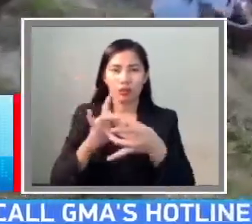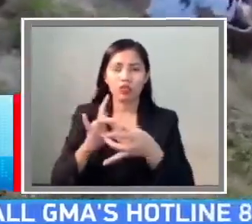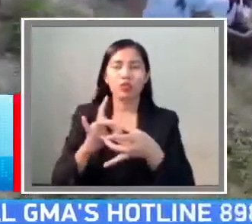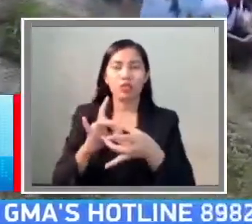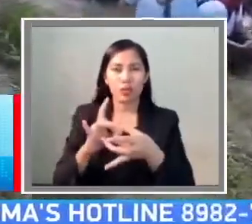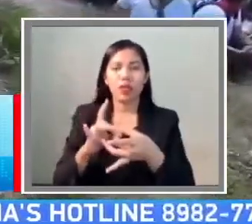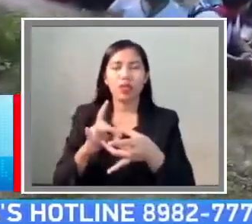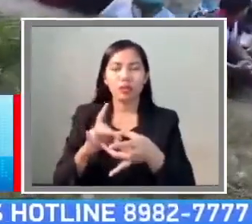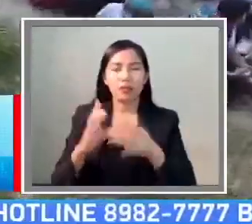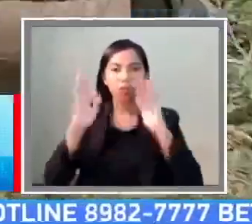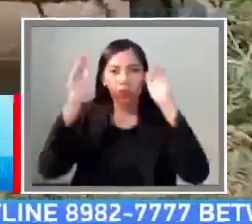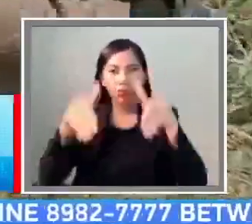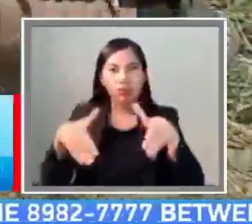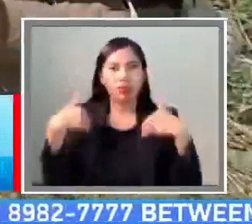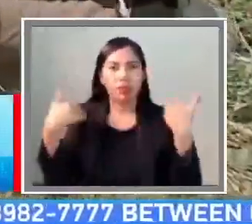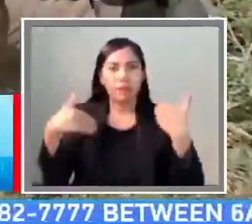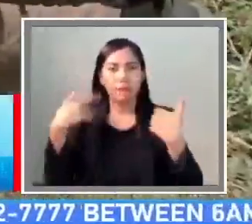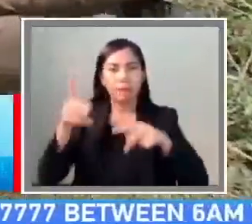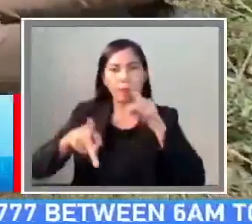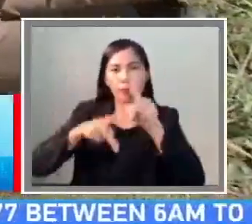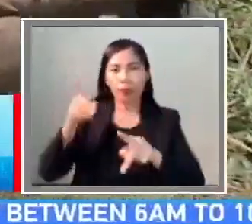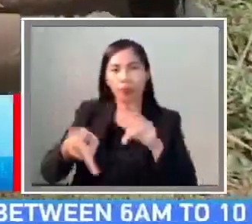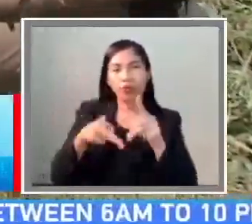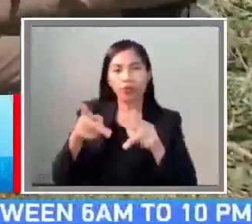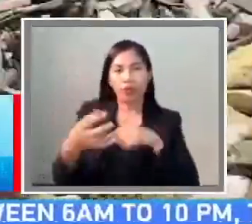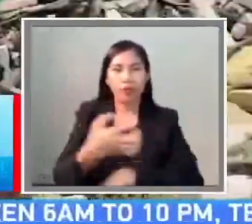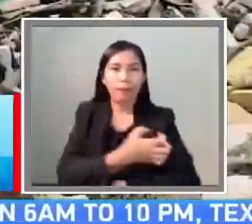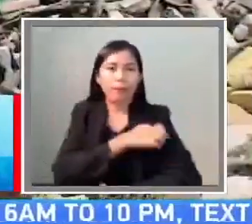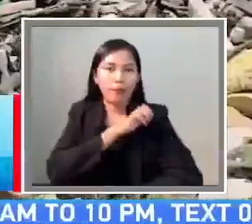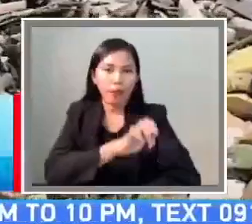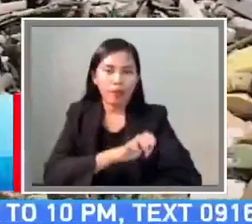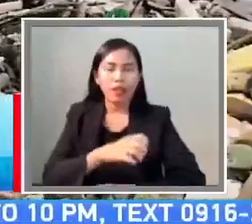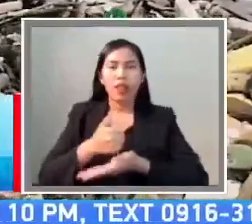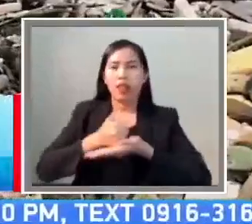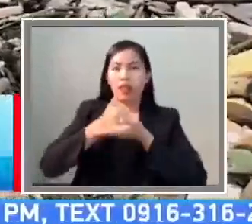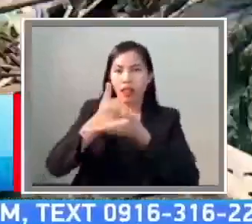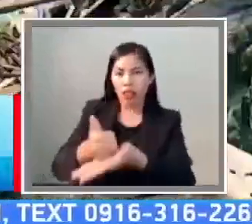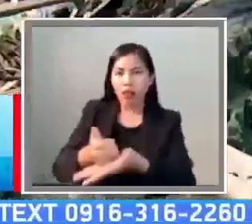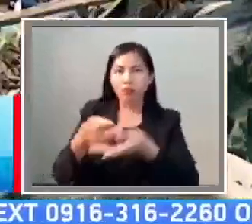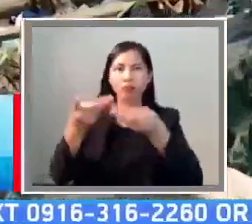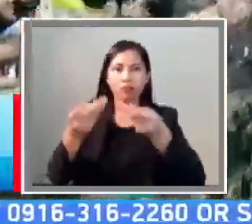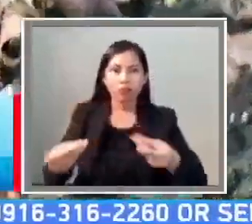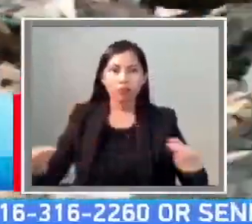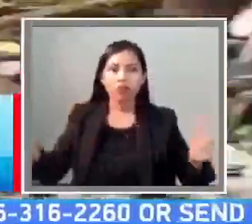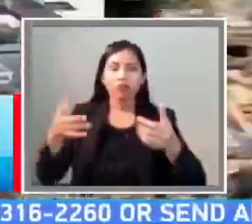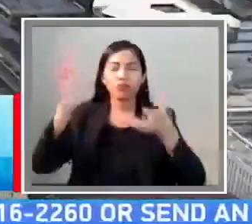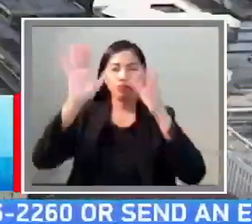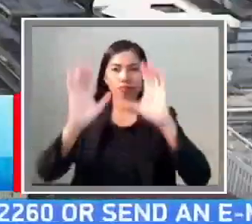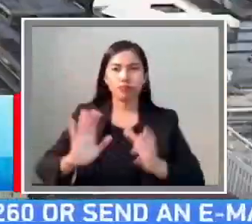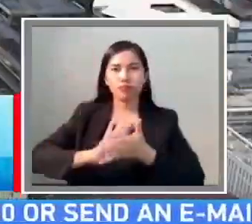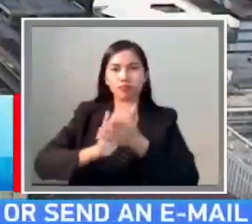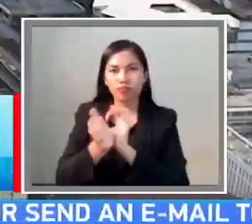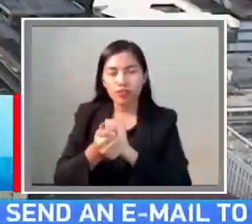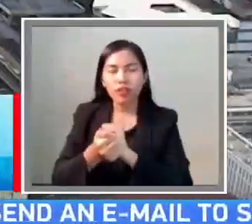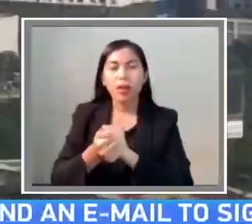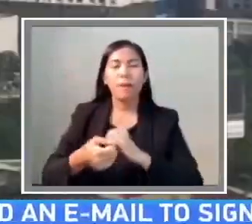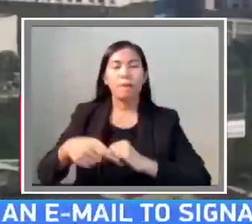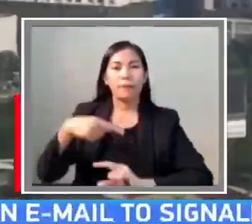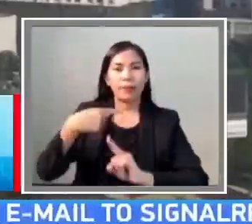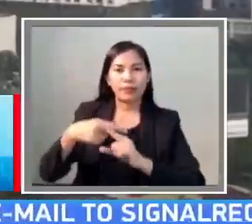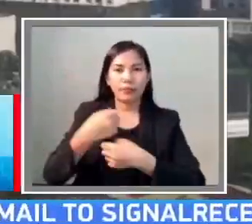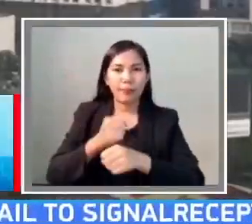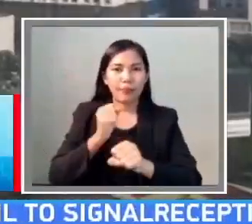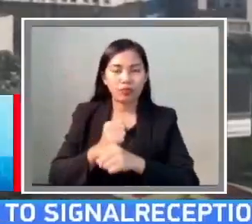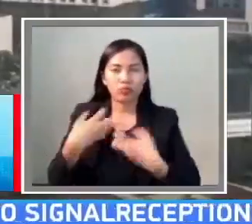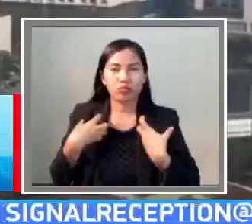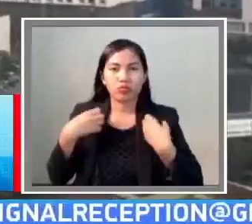Lalo't malaking tulong daw sila sa pagpapagaan ng epekto ng climate change at pagpapatibay natin laban sa mga sakuna. Hinimok din ni Pangulong Marcos